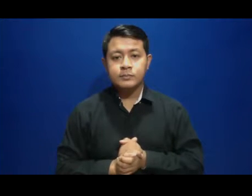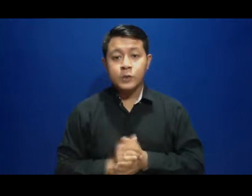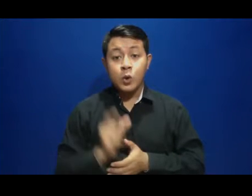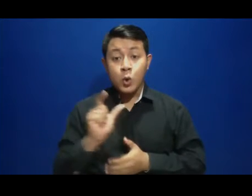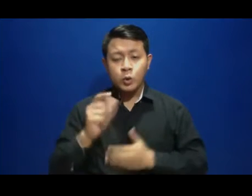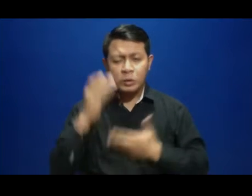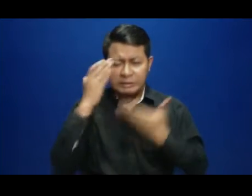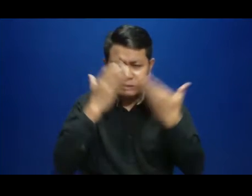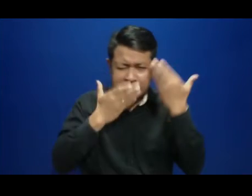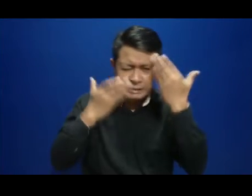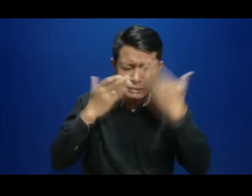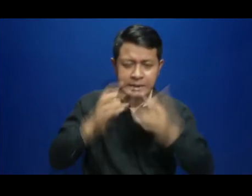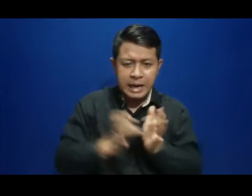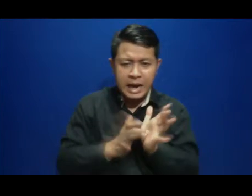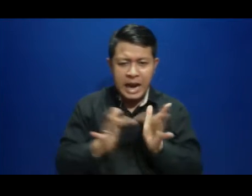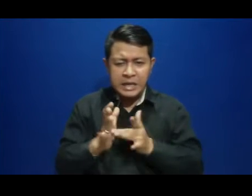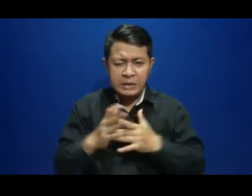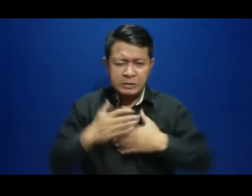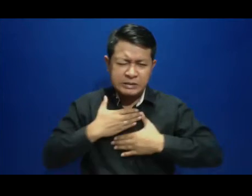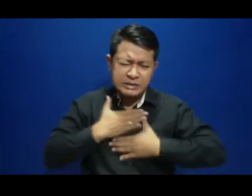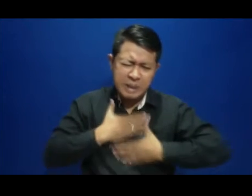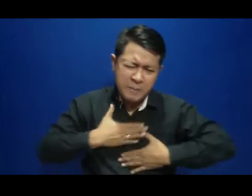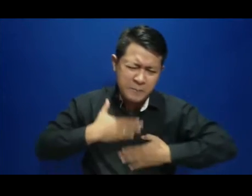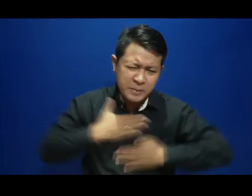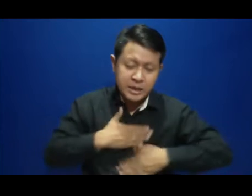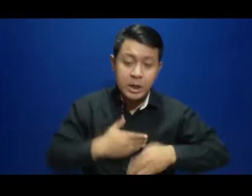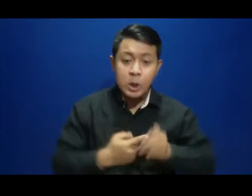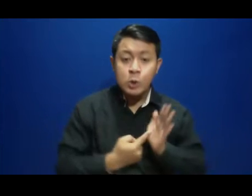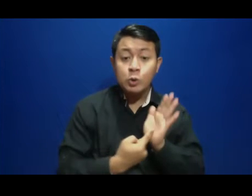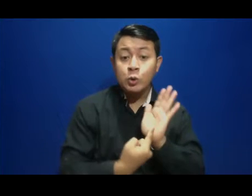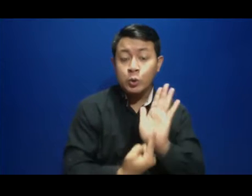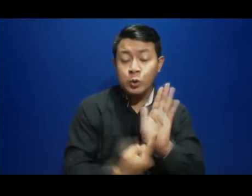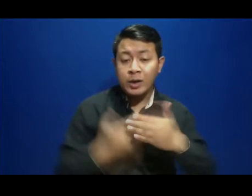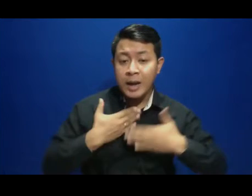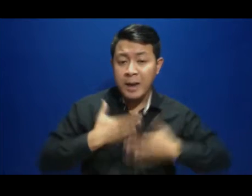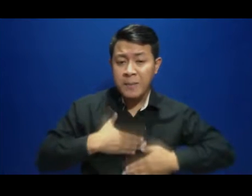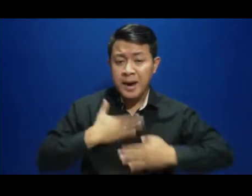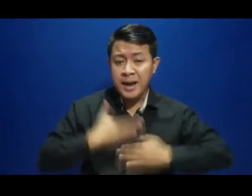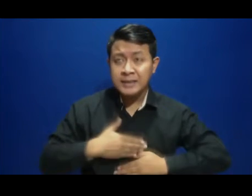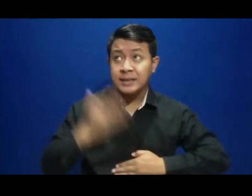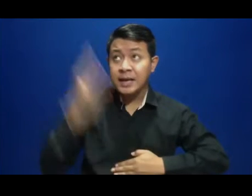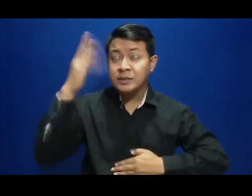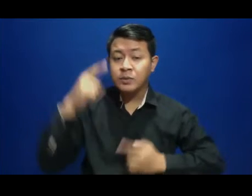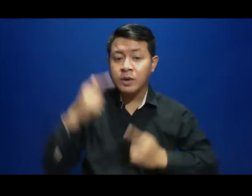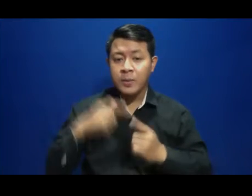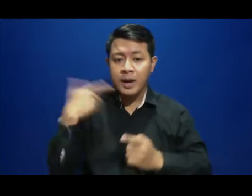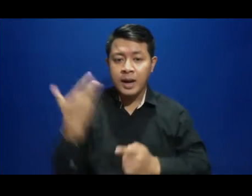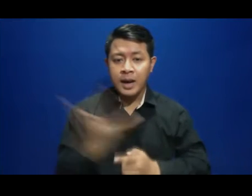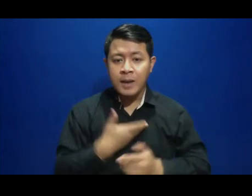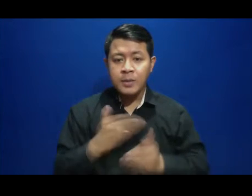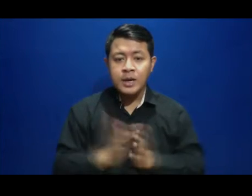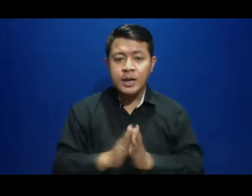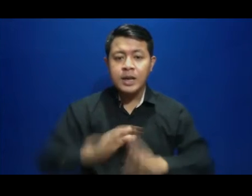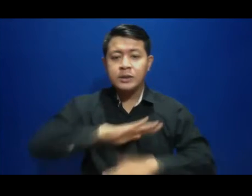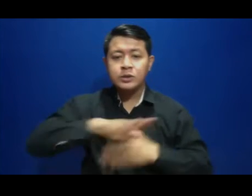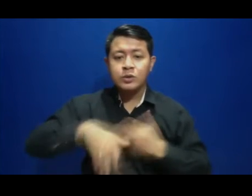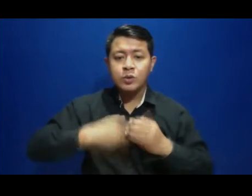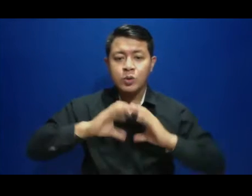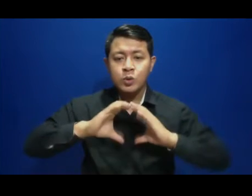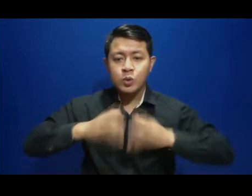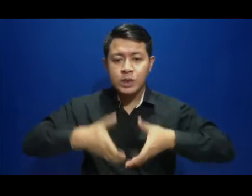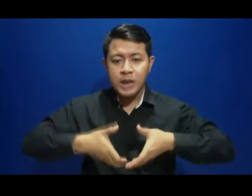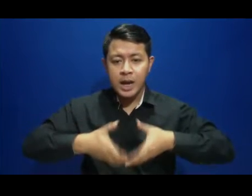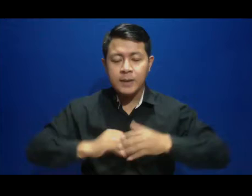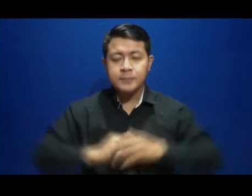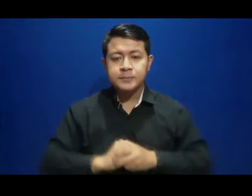Demi sengsara Yesus yang pedih, tunjukkanlah belas kasih-Mu kepada kami dan seluruh dunia.